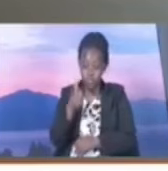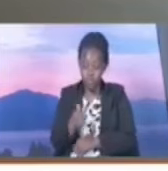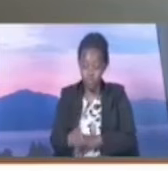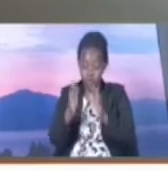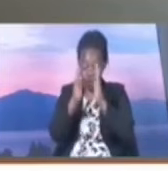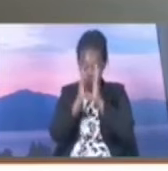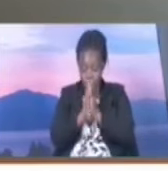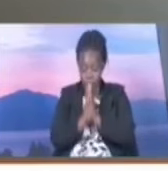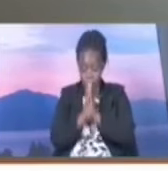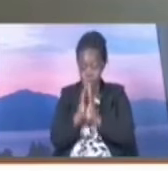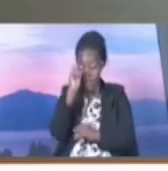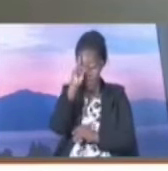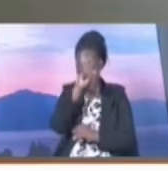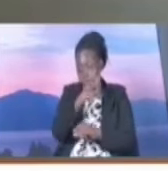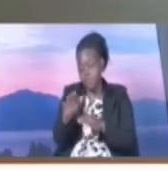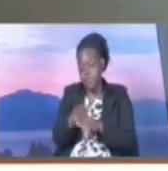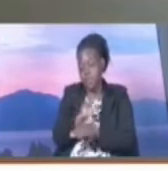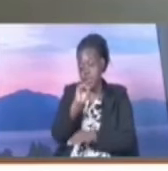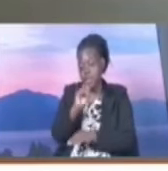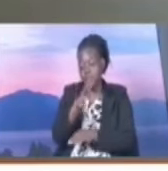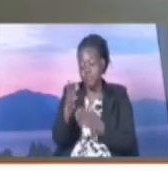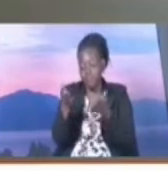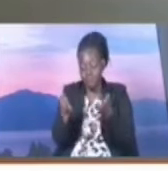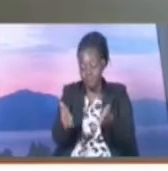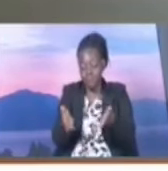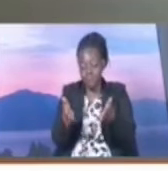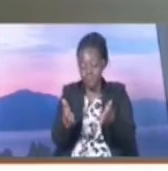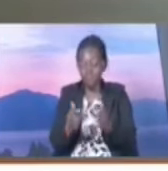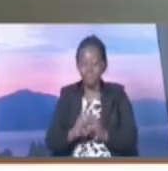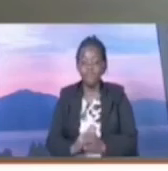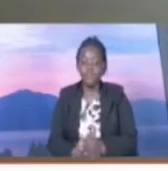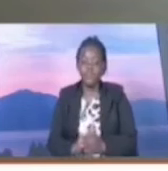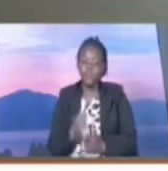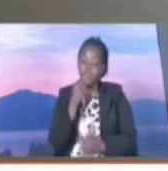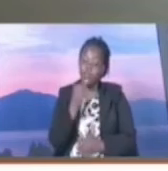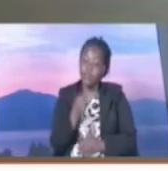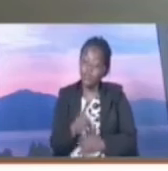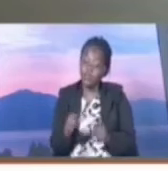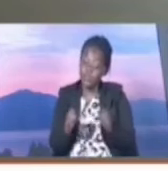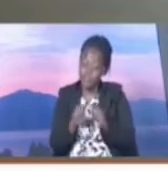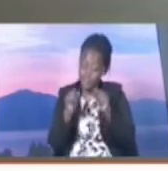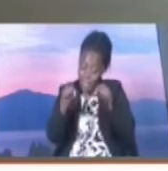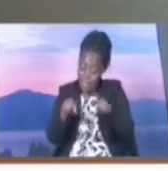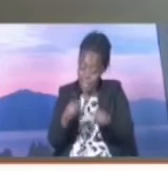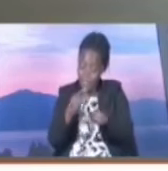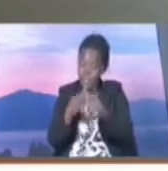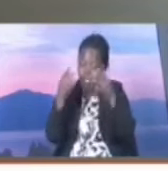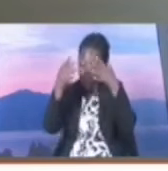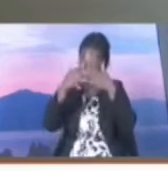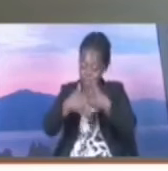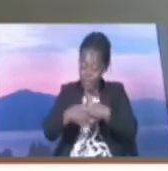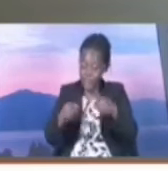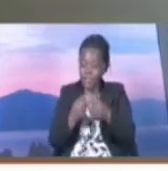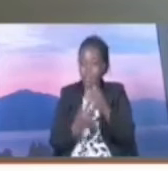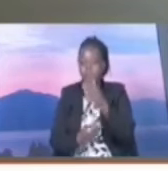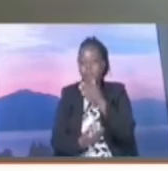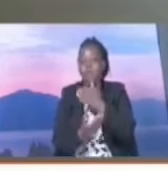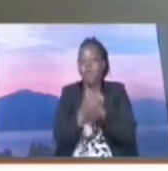tusabira omutanda. Bukedde TV weri yatuuse dda, era nkugamba nti nga bwe tuliwo mu kiro mwe tugenda